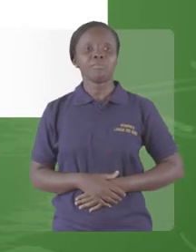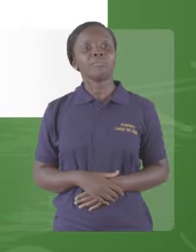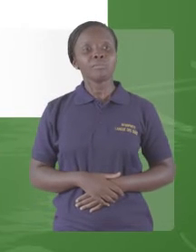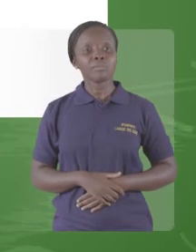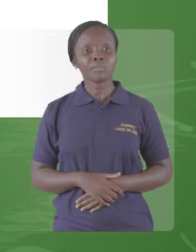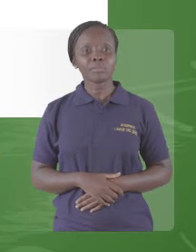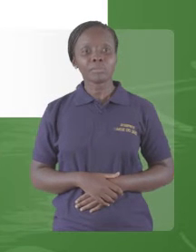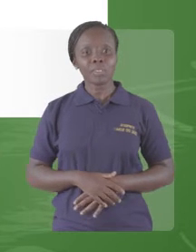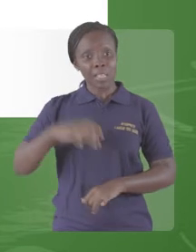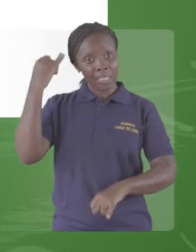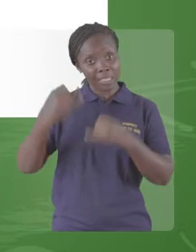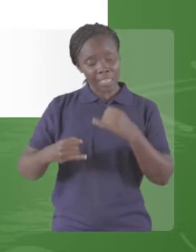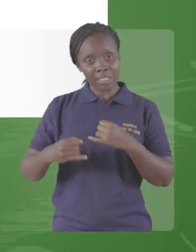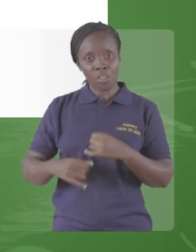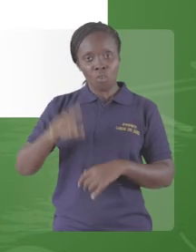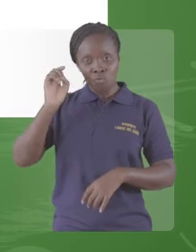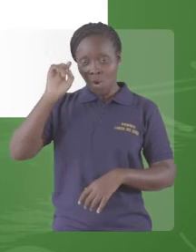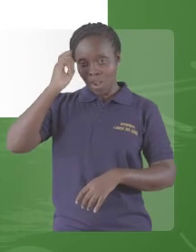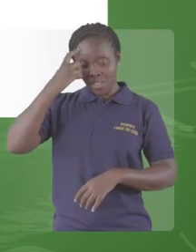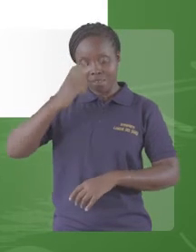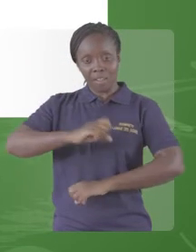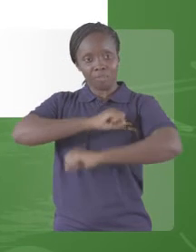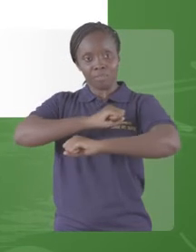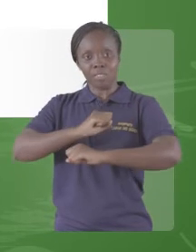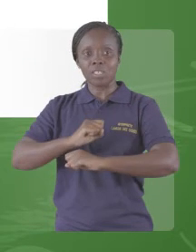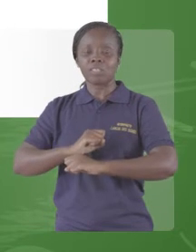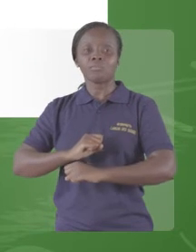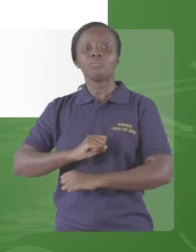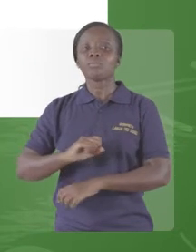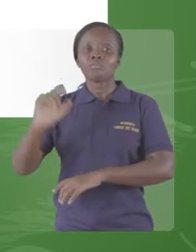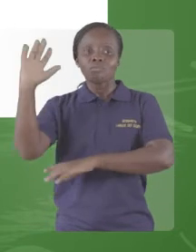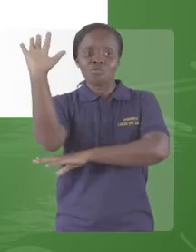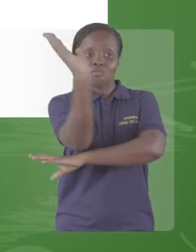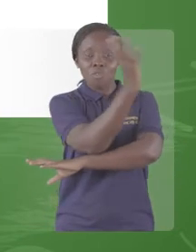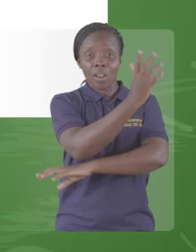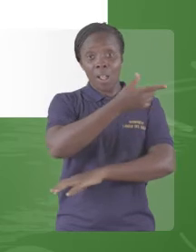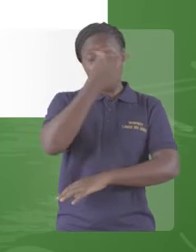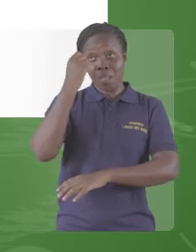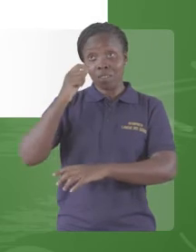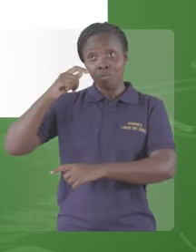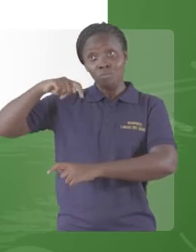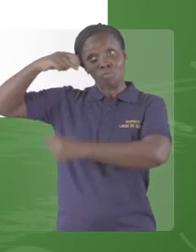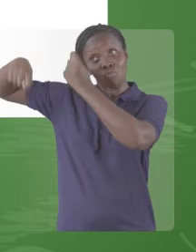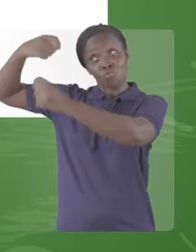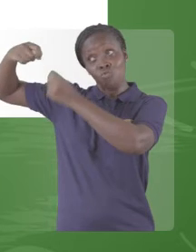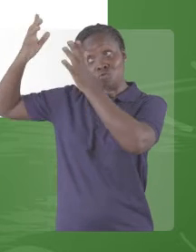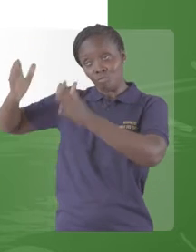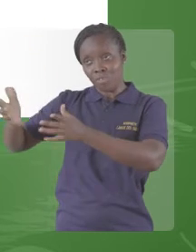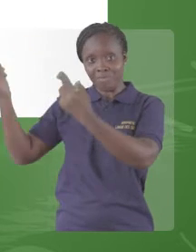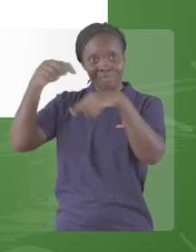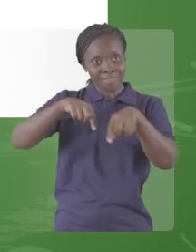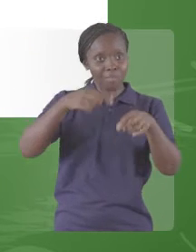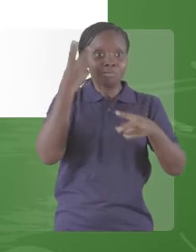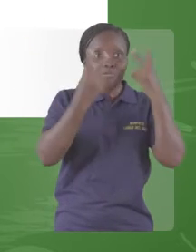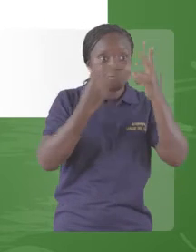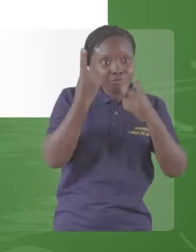Enfin, protéger les parcs et réserves qui attirent les touristes et permettent la